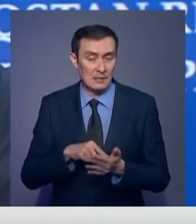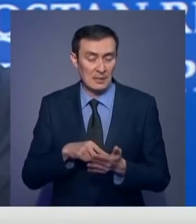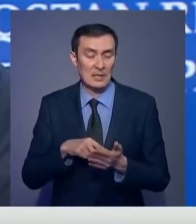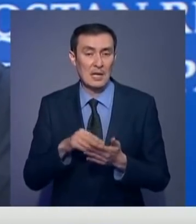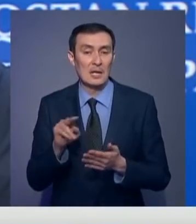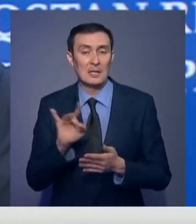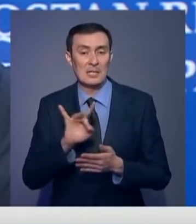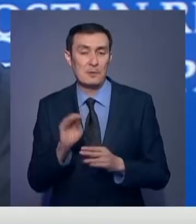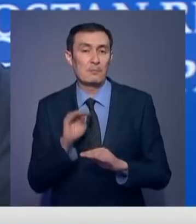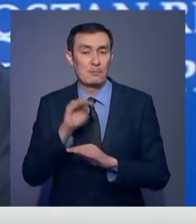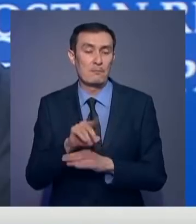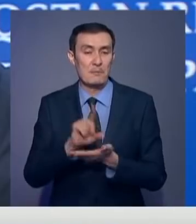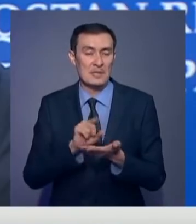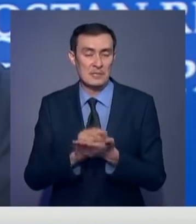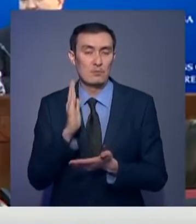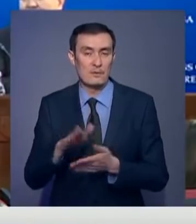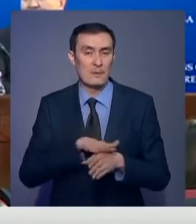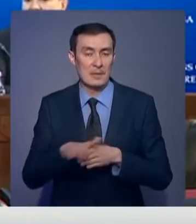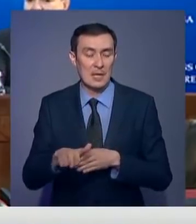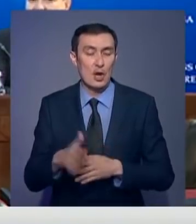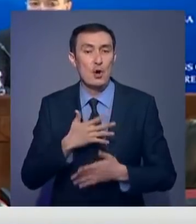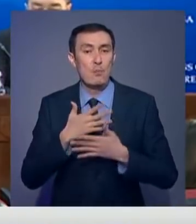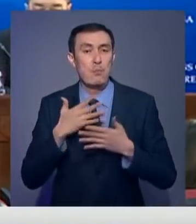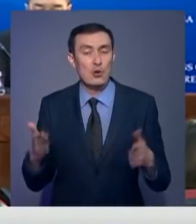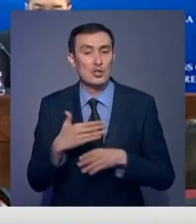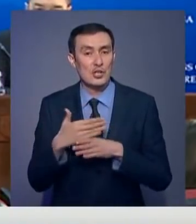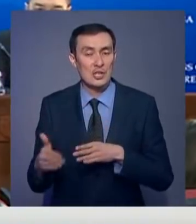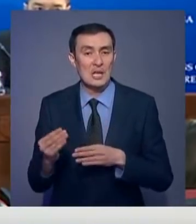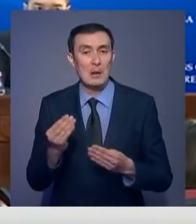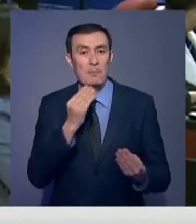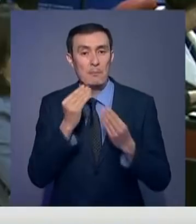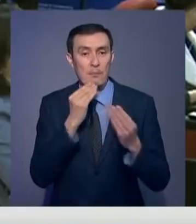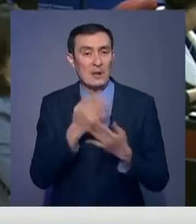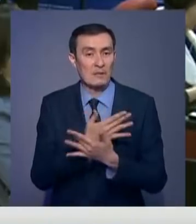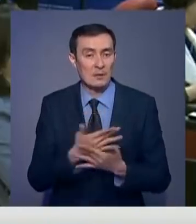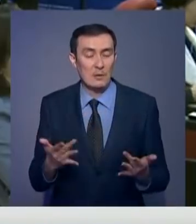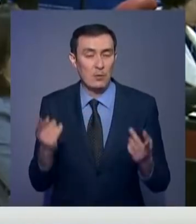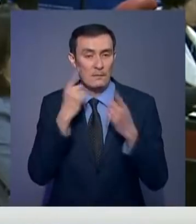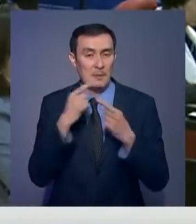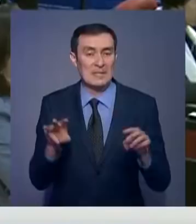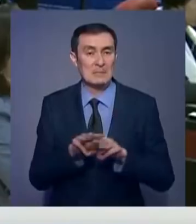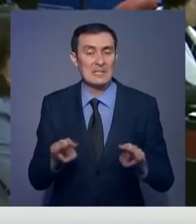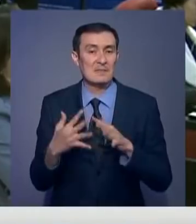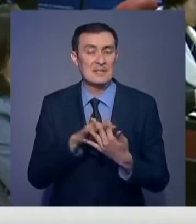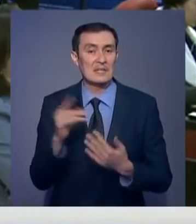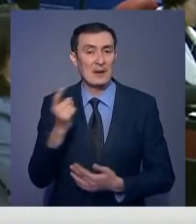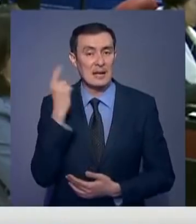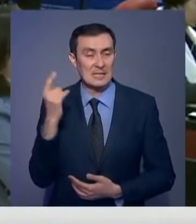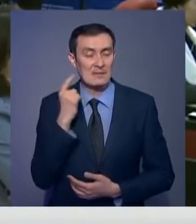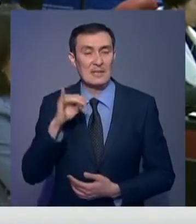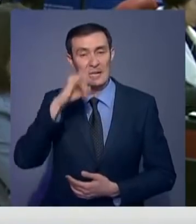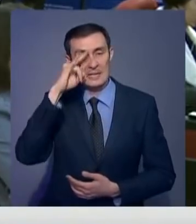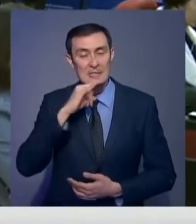индексация размеров пенсии и пособий будет произведена. Большая часть продовольственных товаров, по информации Министерства сельского хозяйства,